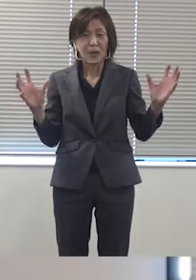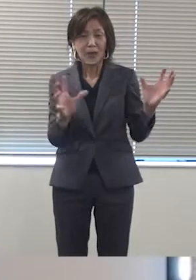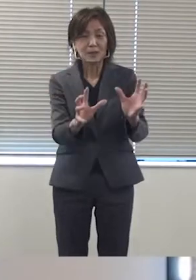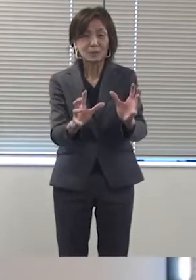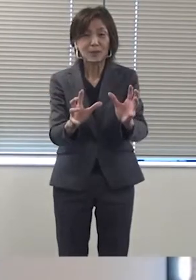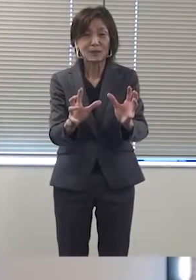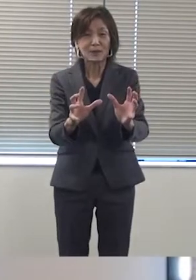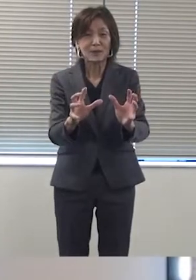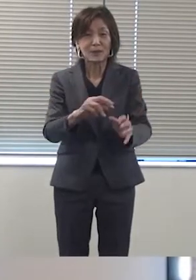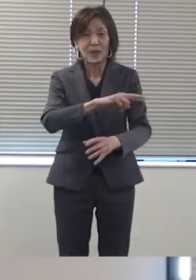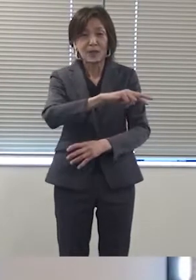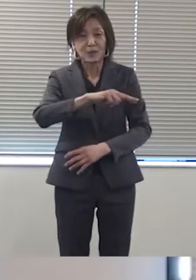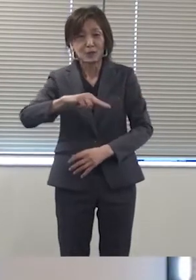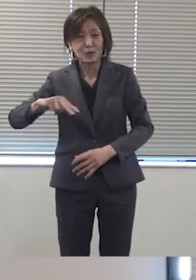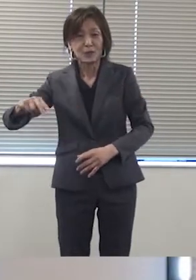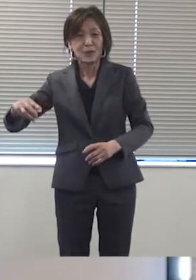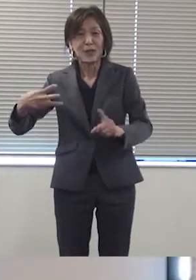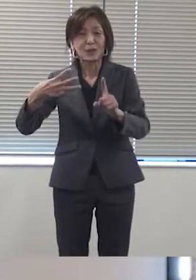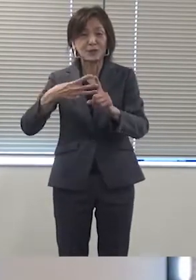をしております。